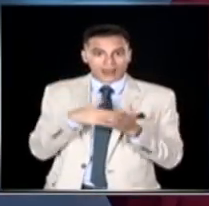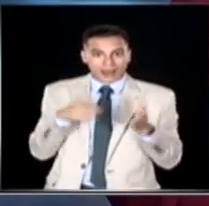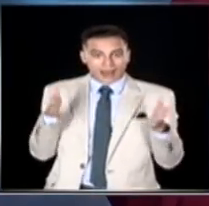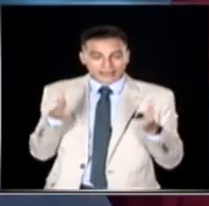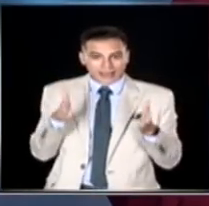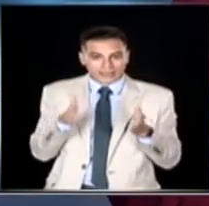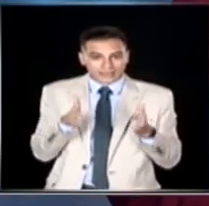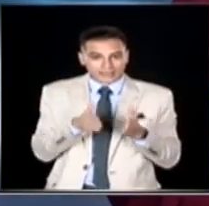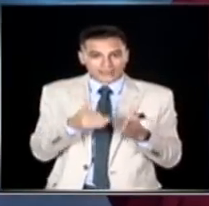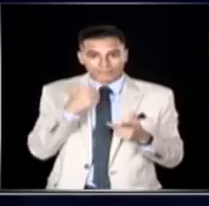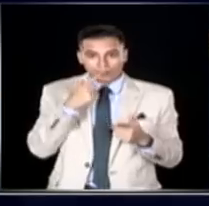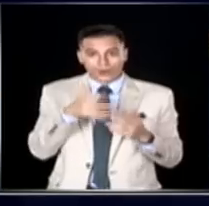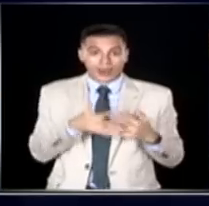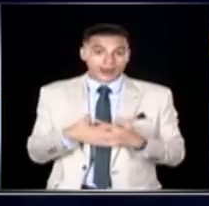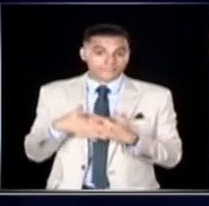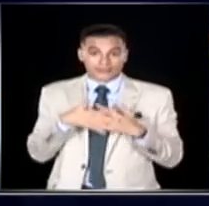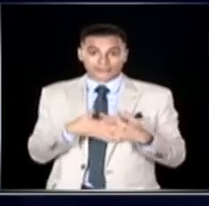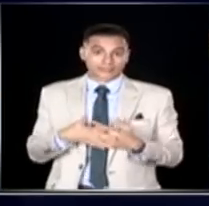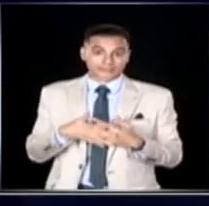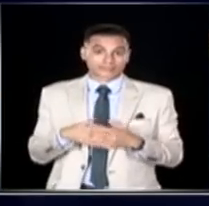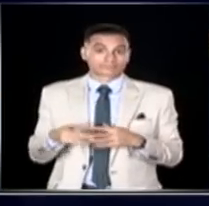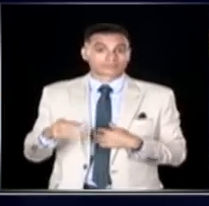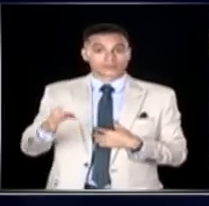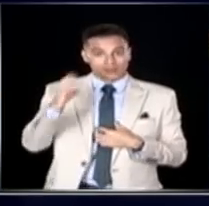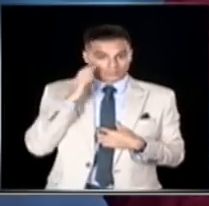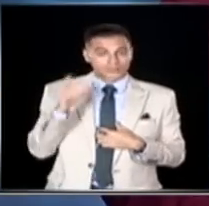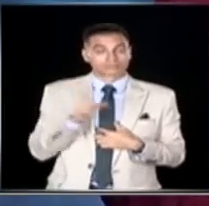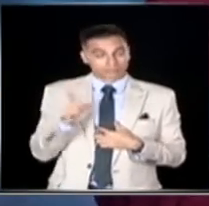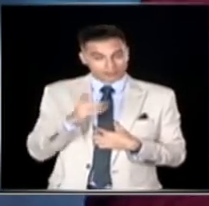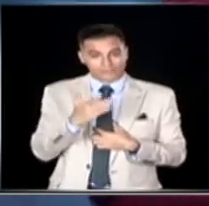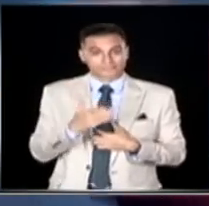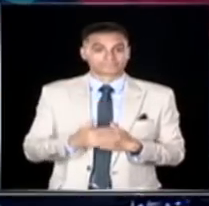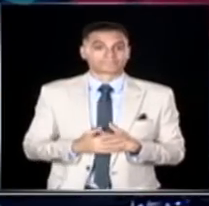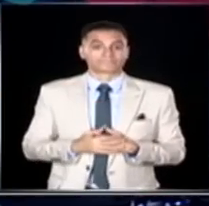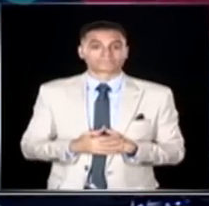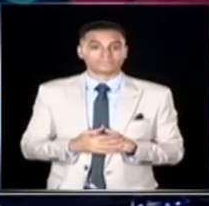اجابتك الولايات المتحدة. الولايات المتحدة الامريكية. اجابة صحيحة.